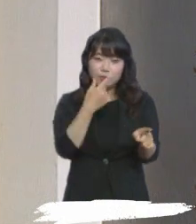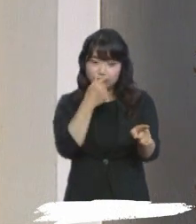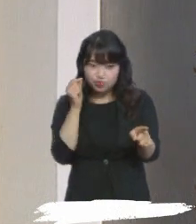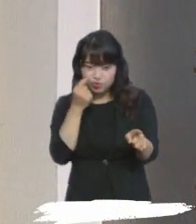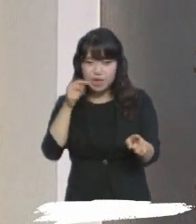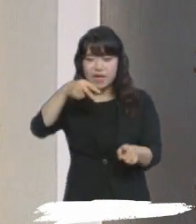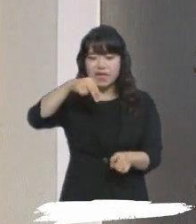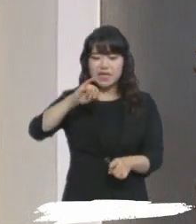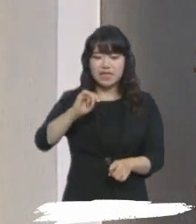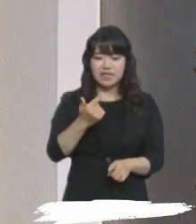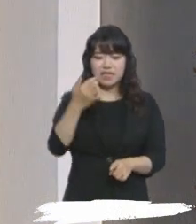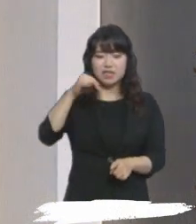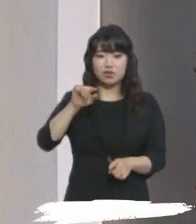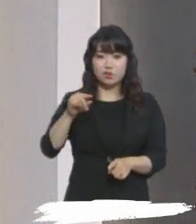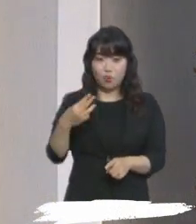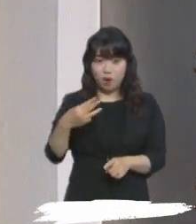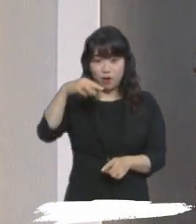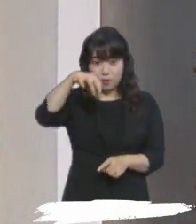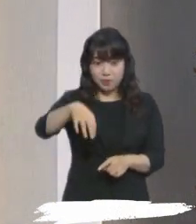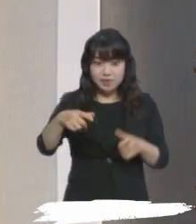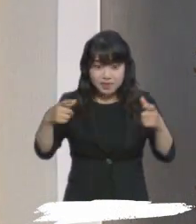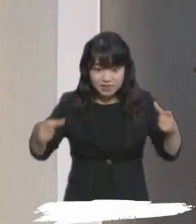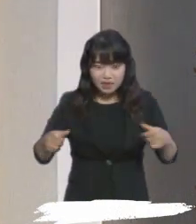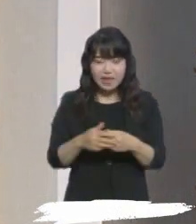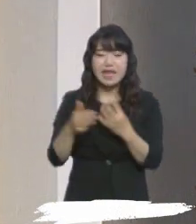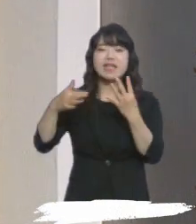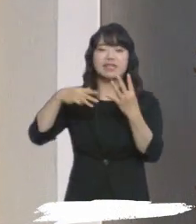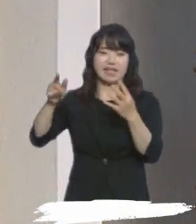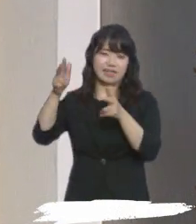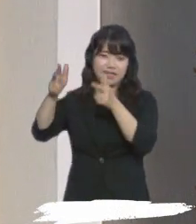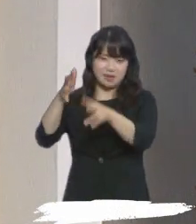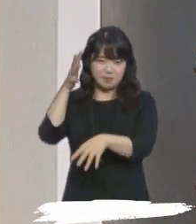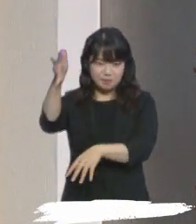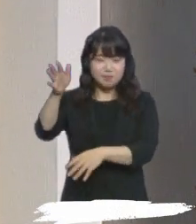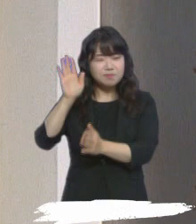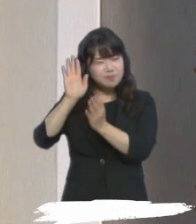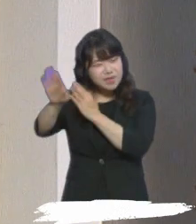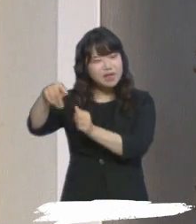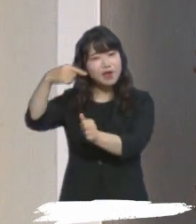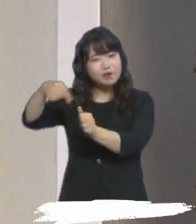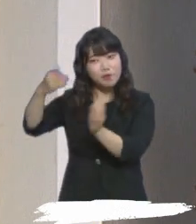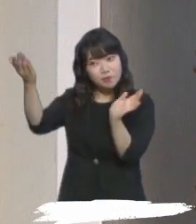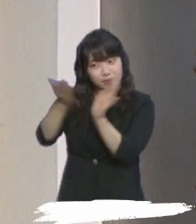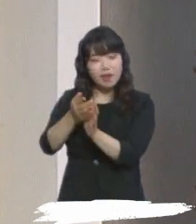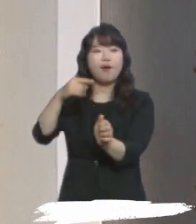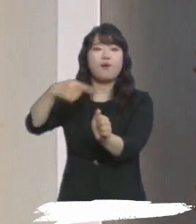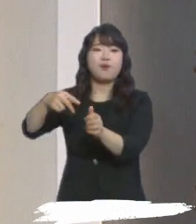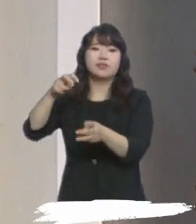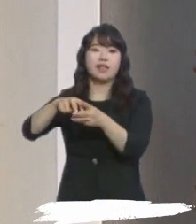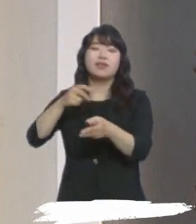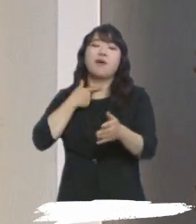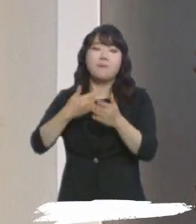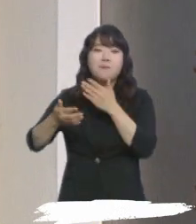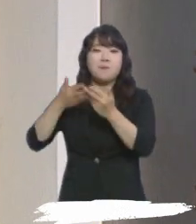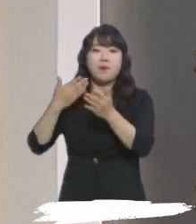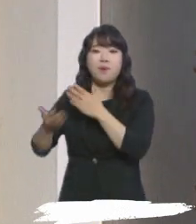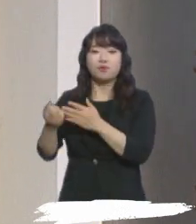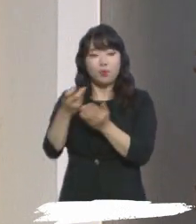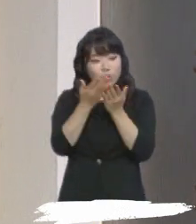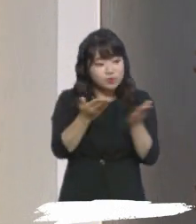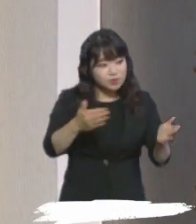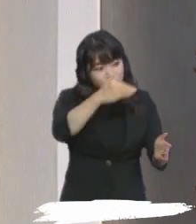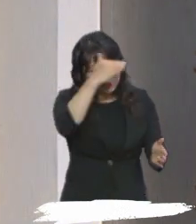신월동 지역의 특성을 반영하여서 4차 산업 관련 미래교육센터를 조성하여서 체험하고